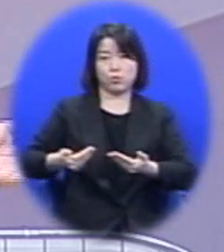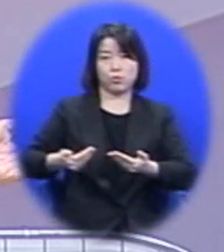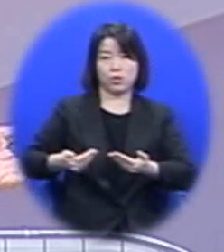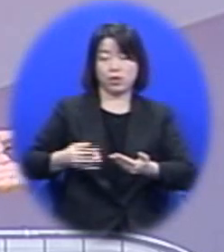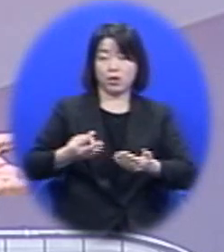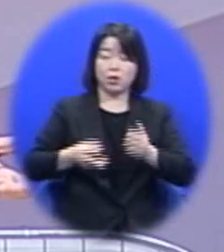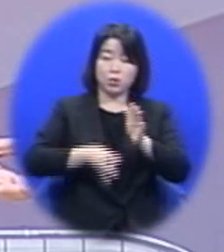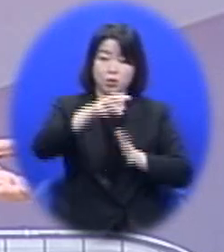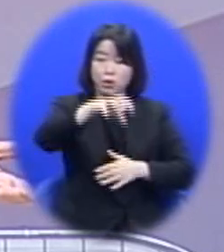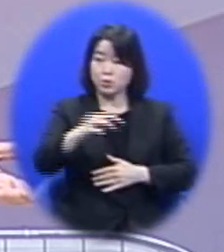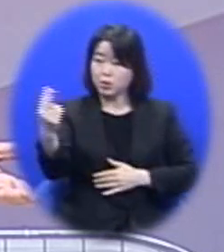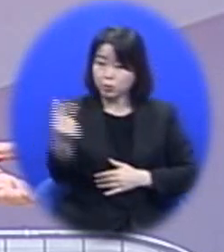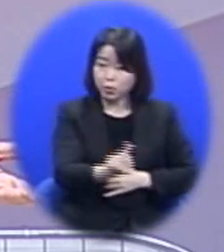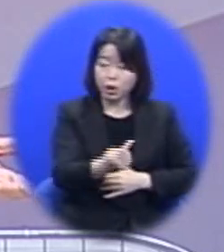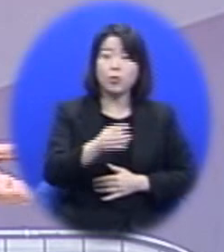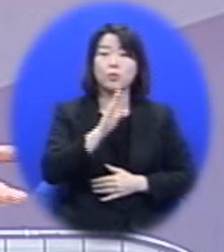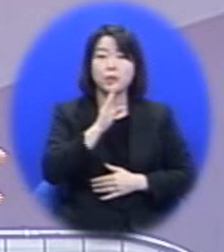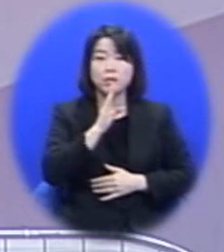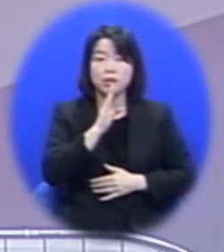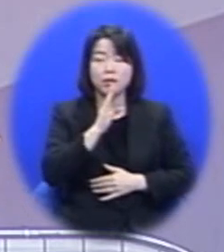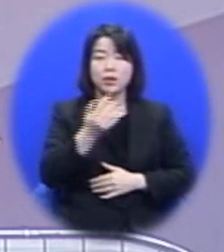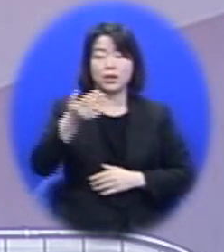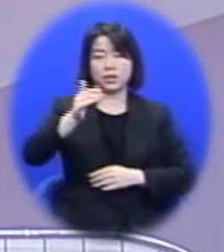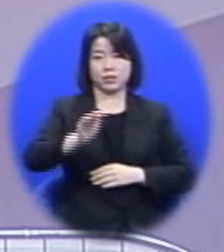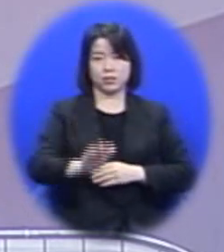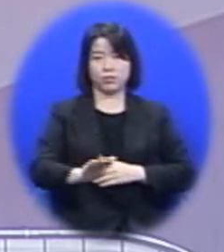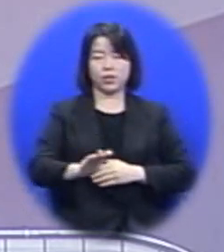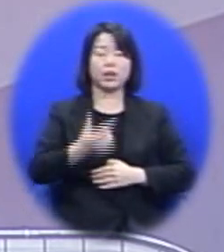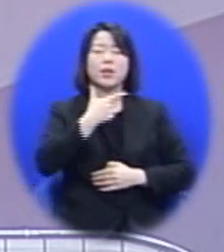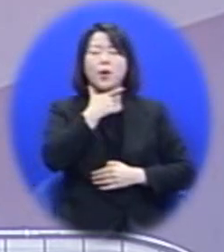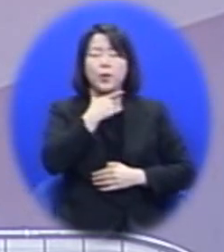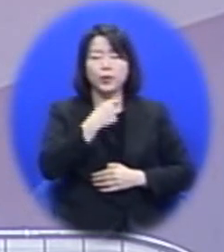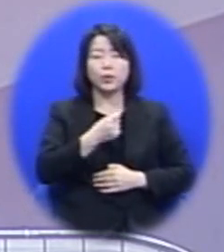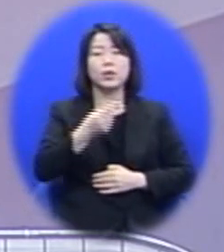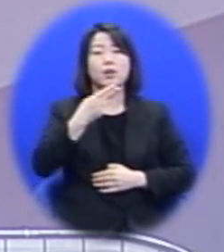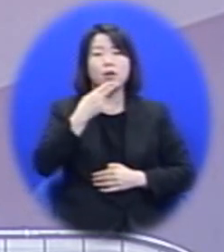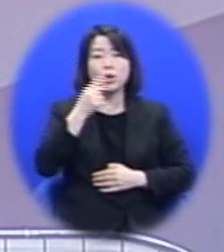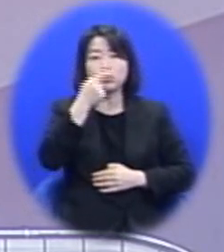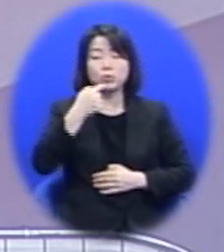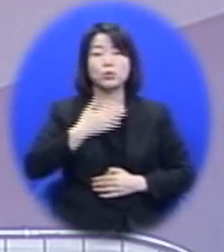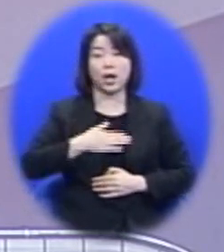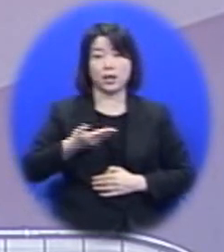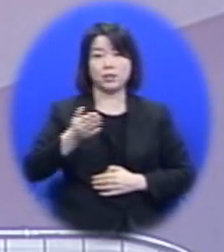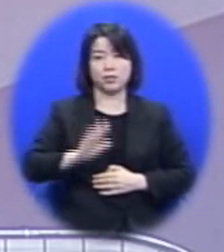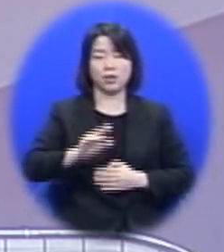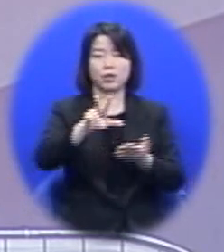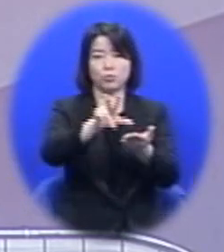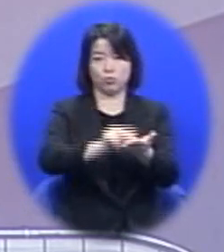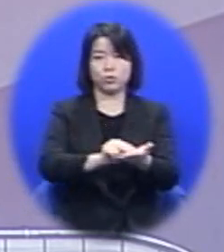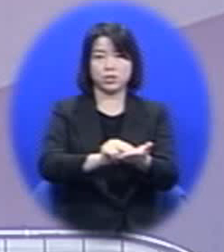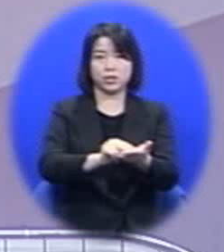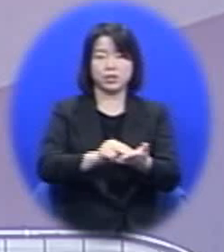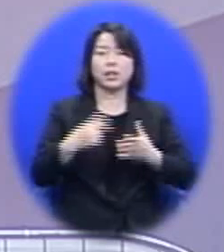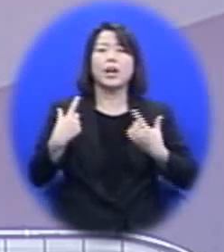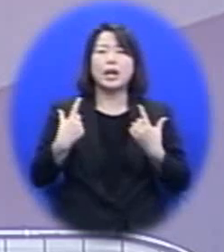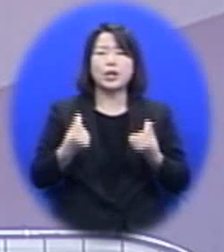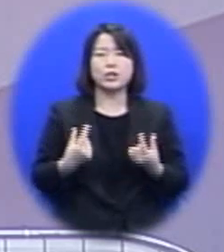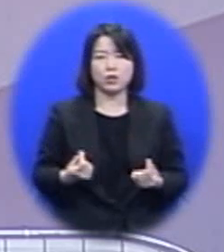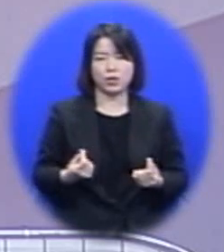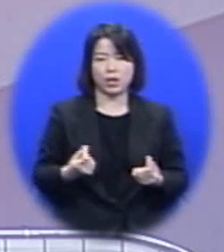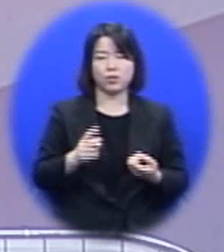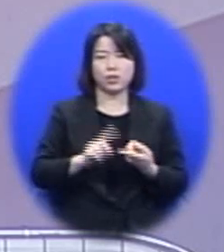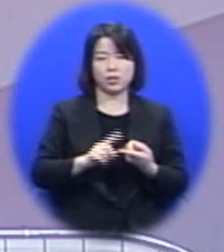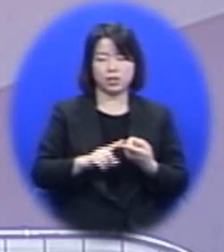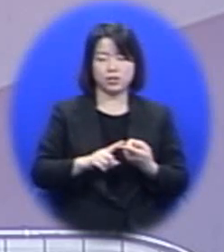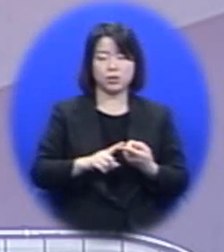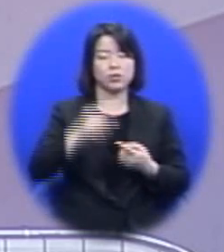예루살렘으로 돌아왔습니다. 그런데 소원이 없을 줄 알았더니 문제는 여전한 것을 그들이